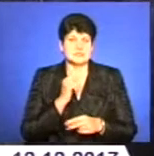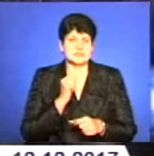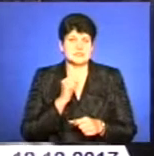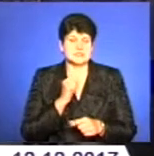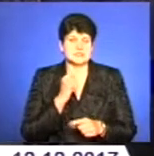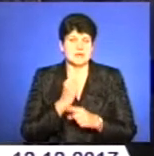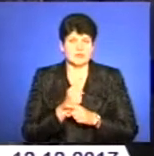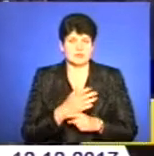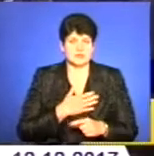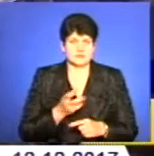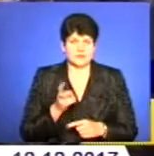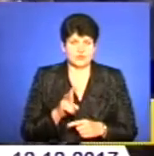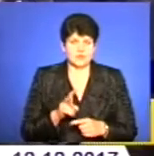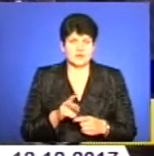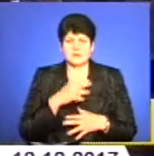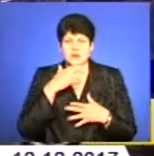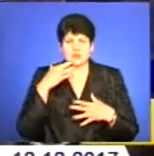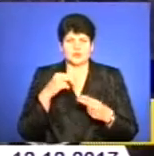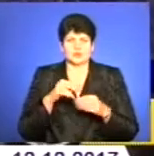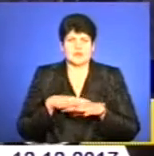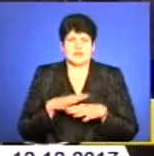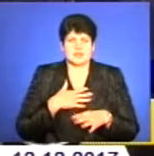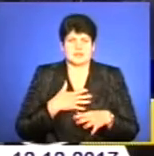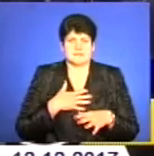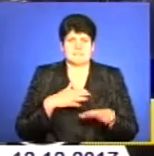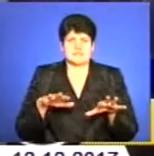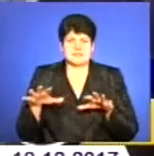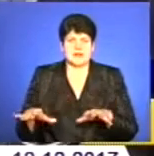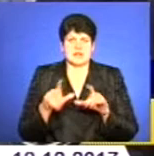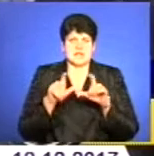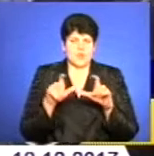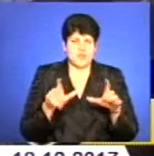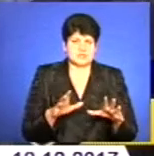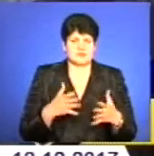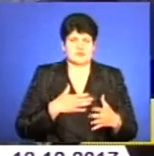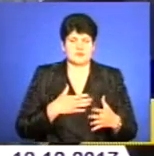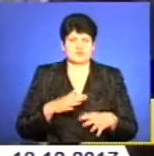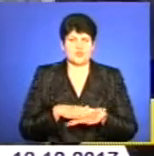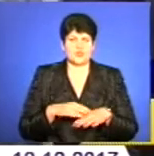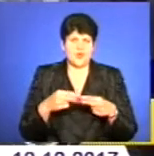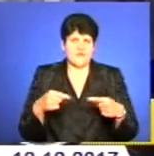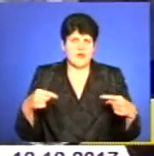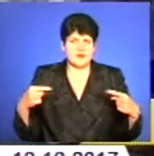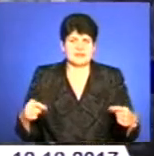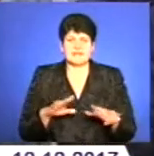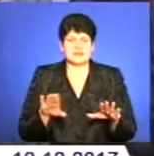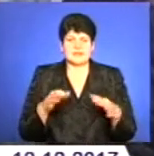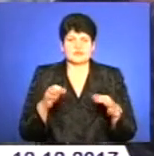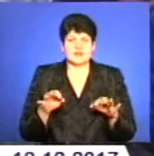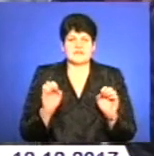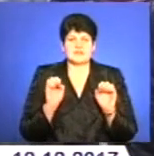рейдерський захват, купа товару, наші торгові місця, наші кіоски, товар. Не допускають навіть повідавати